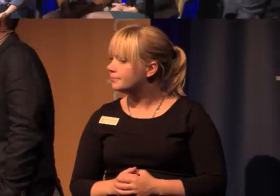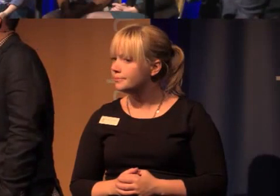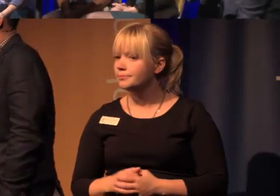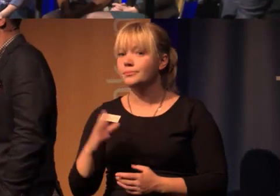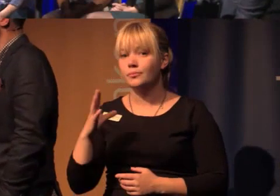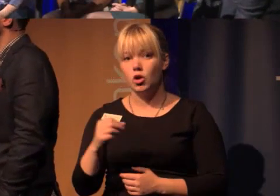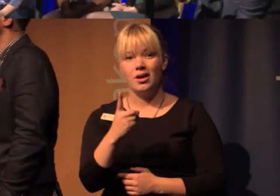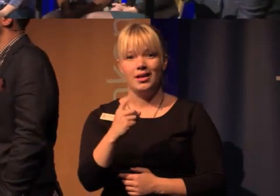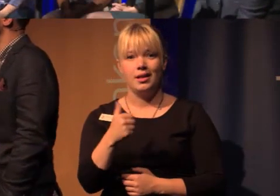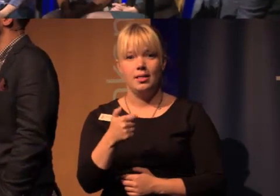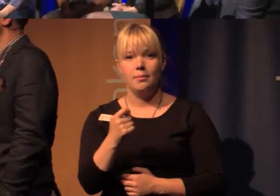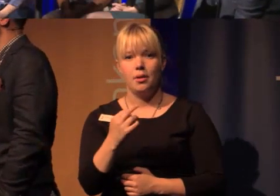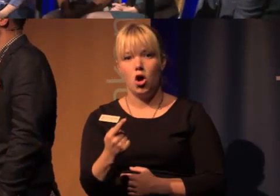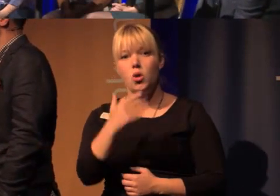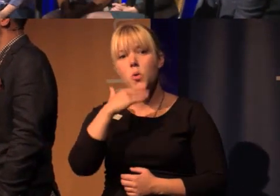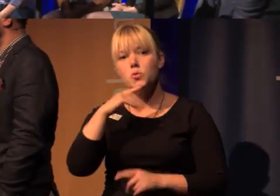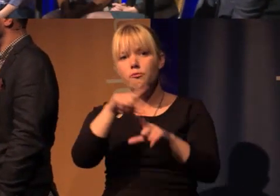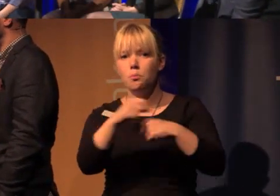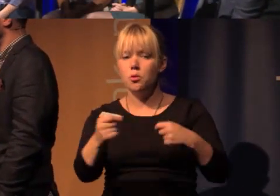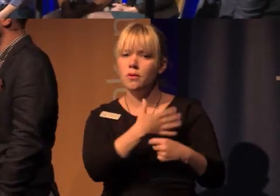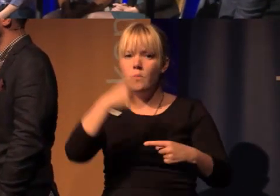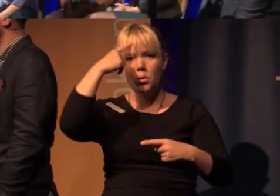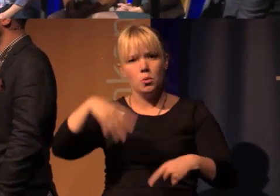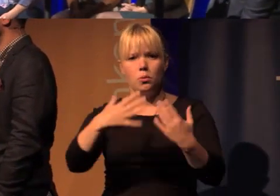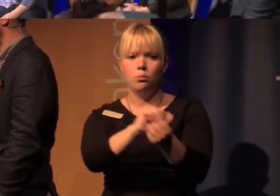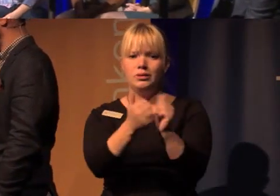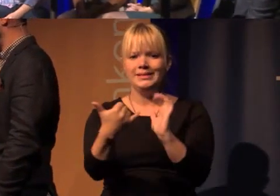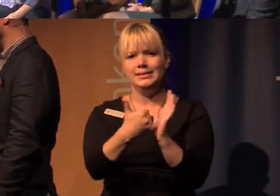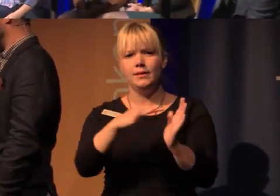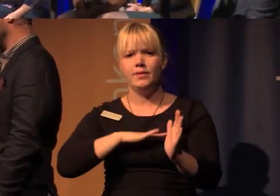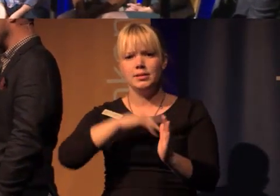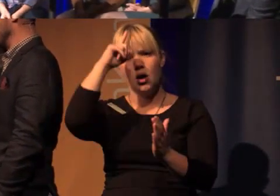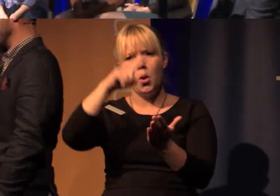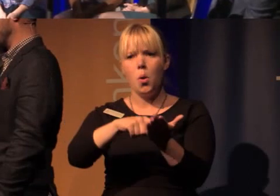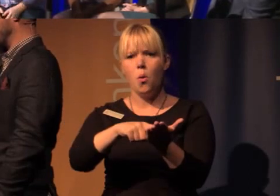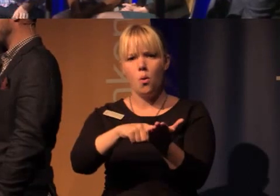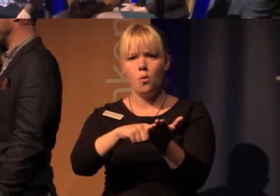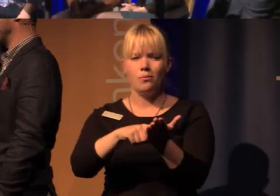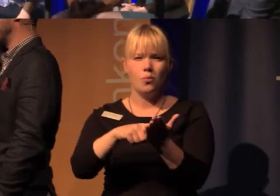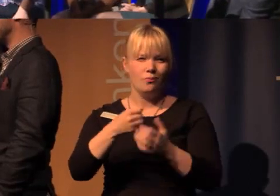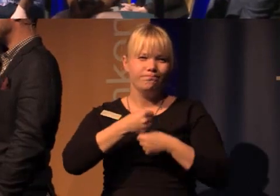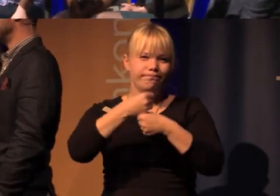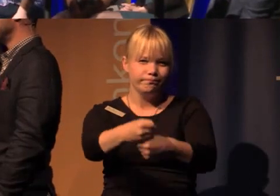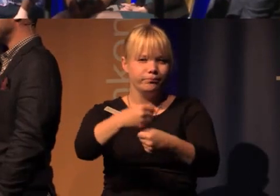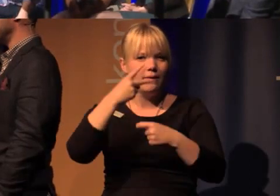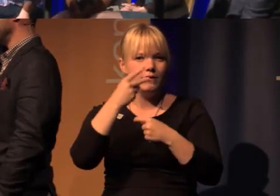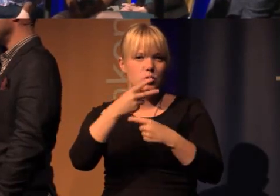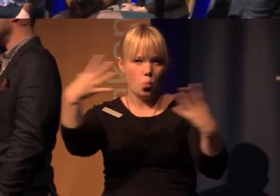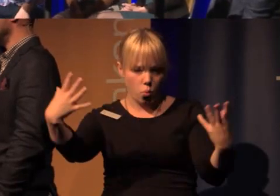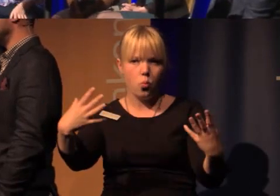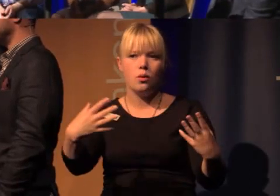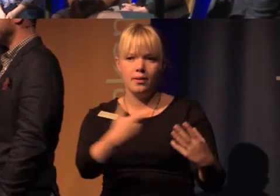Liberala ungdomsförbundets kulturpolitik präglas av långsiktiga visioner. Det är väldigt långa perspektiv man